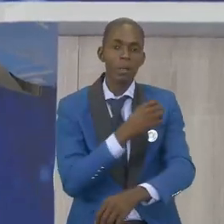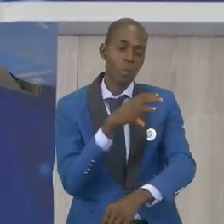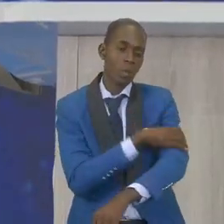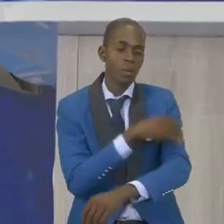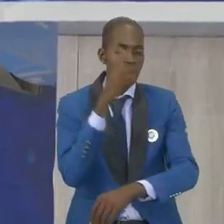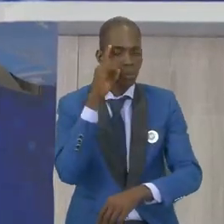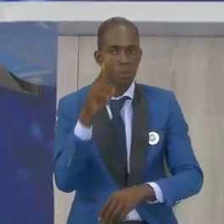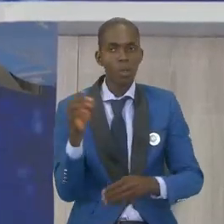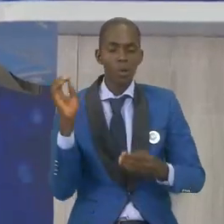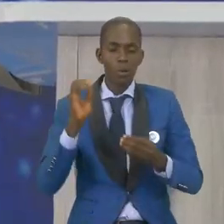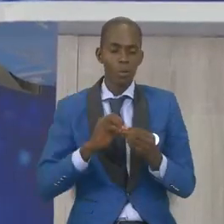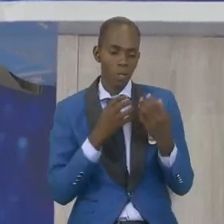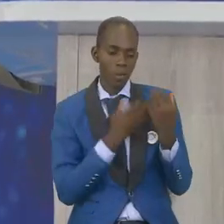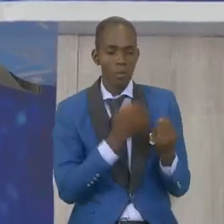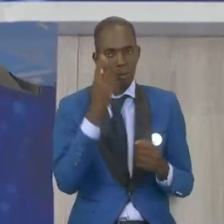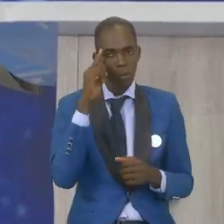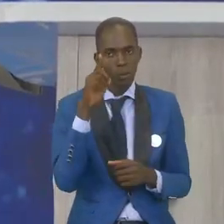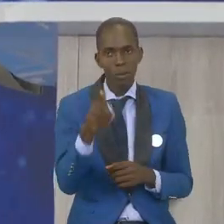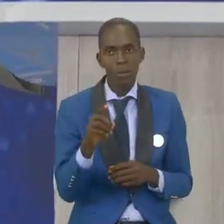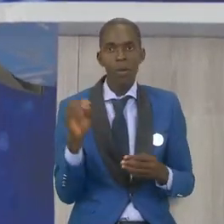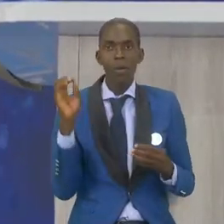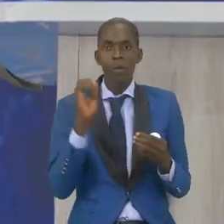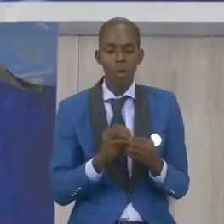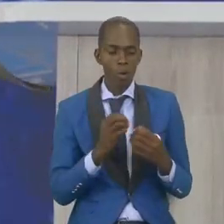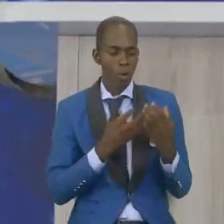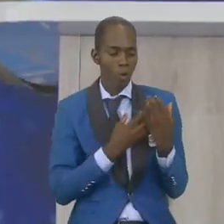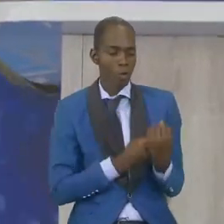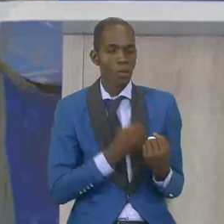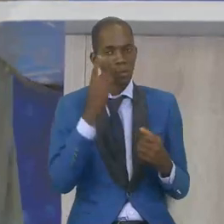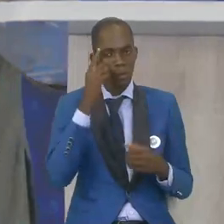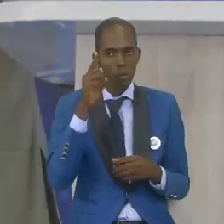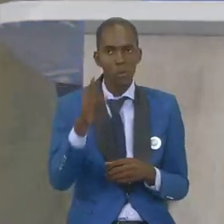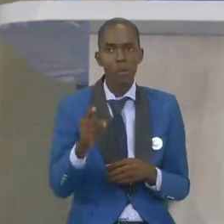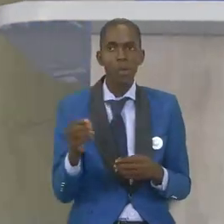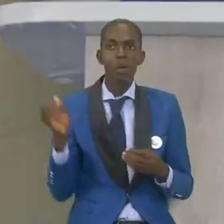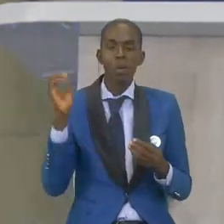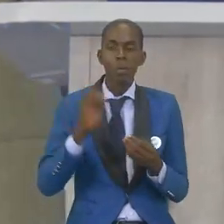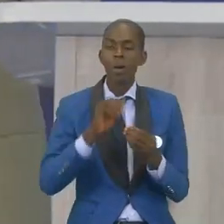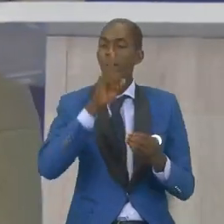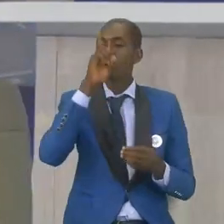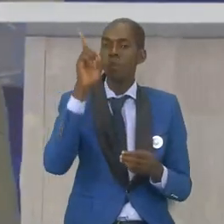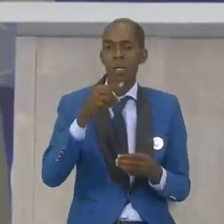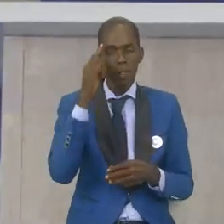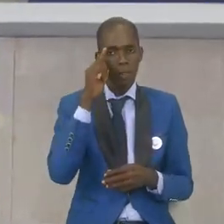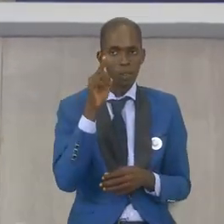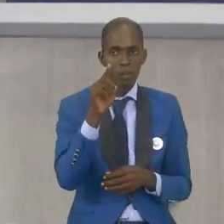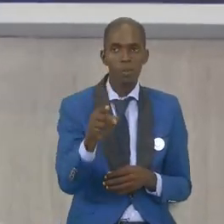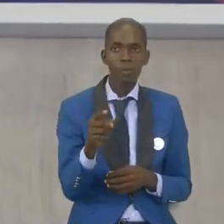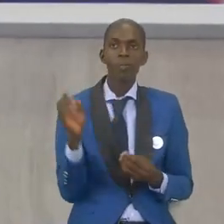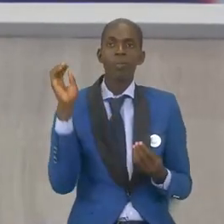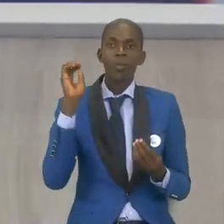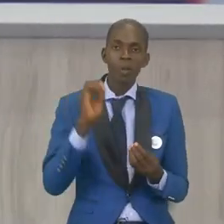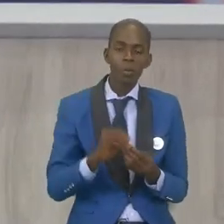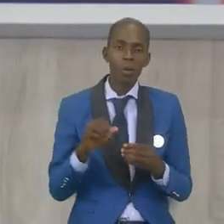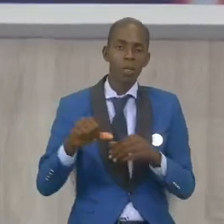Plus de force, plus de force, plus de puissance, plus de courage, plus de